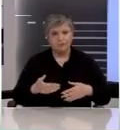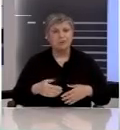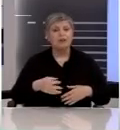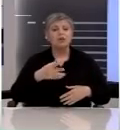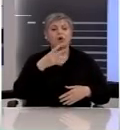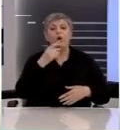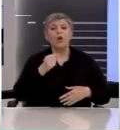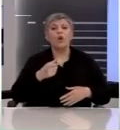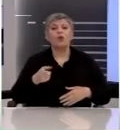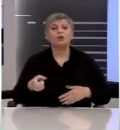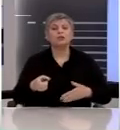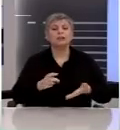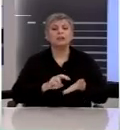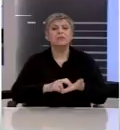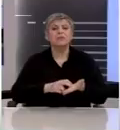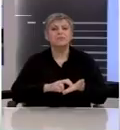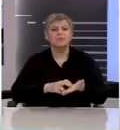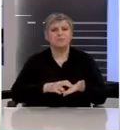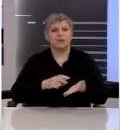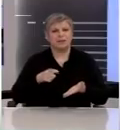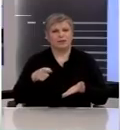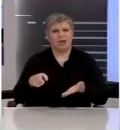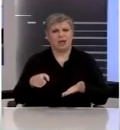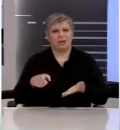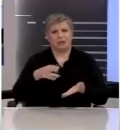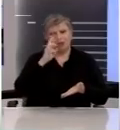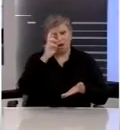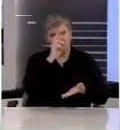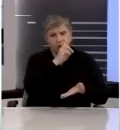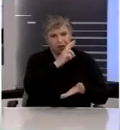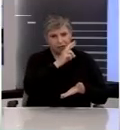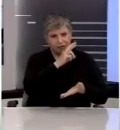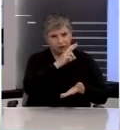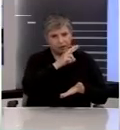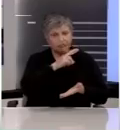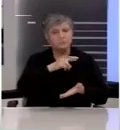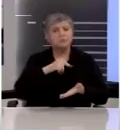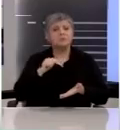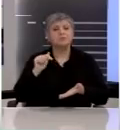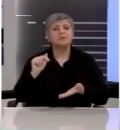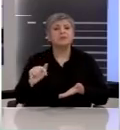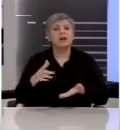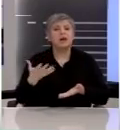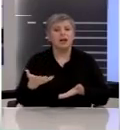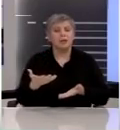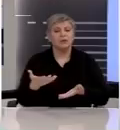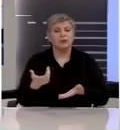μας στο Ριάντ ήταν αυτή η οποία ανέδειξε,